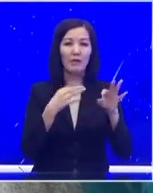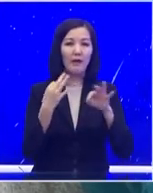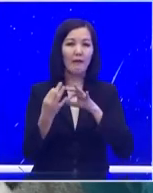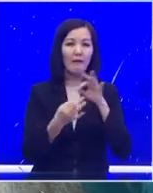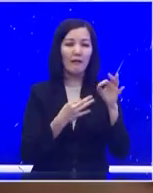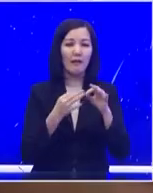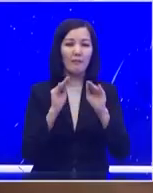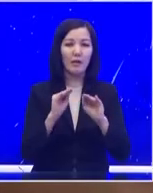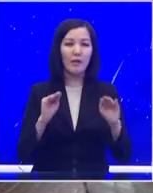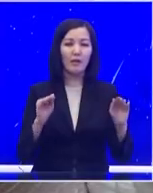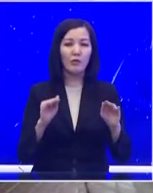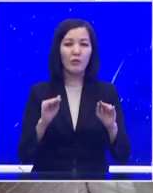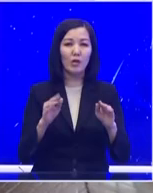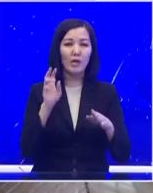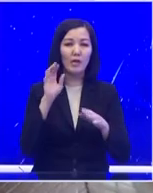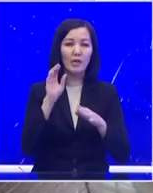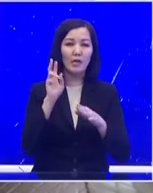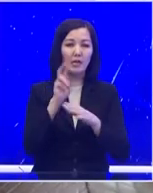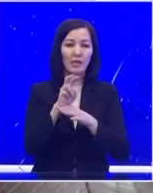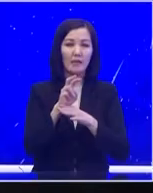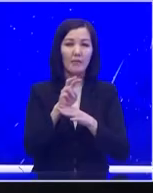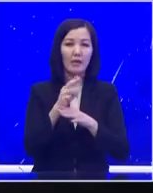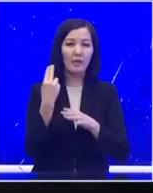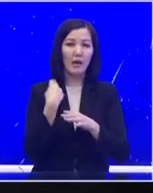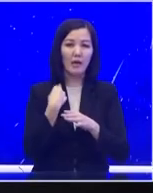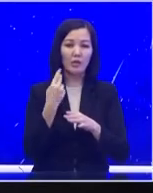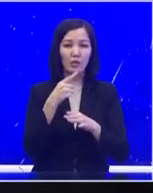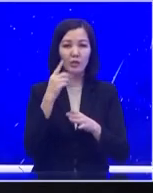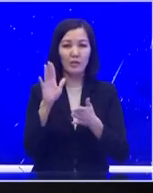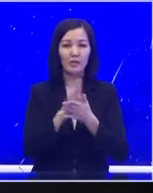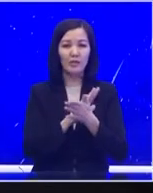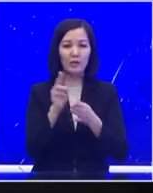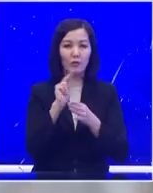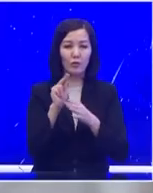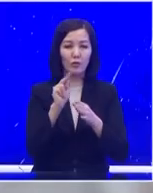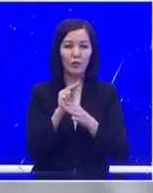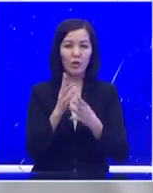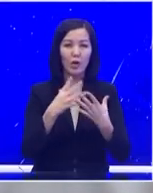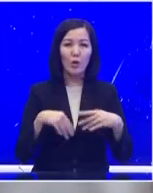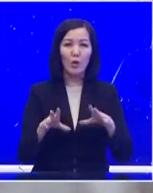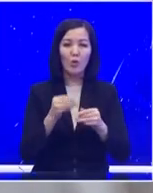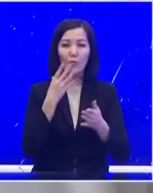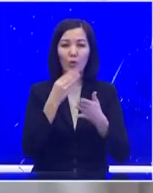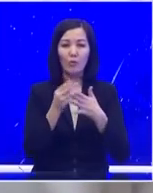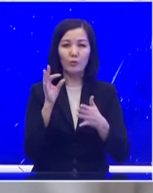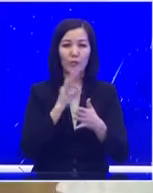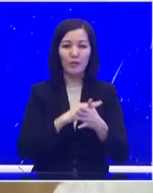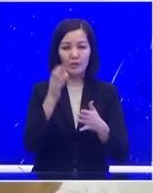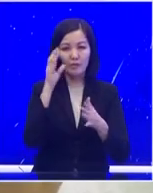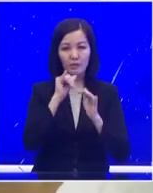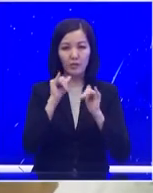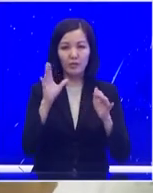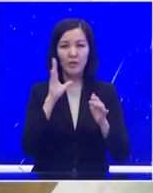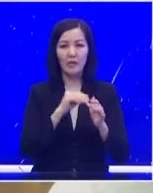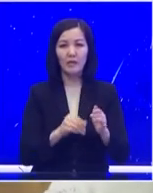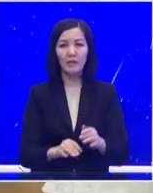үйінің тәрбиеленушілеріне жұмсайды. Жас студент оқушыларға ағылшын тілін тегін үйретеді. Қоғамға өз пайдасын тигізе отырып, білімін де шыңдайды.